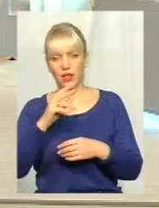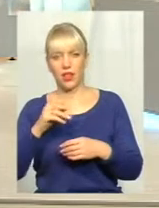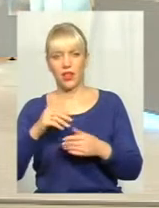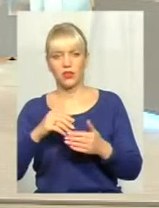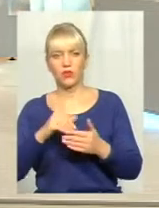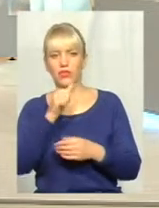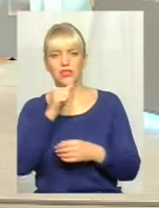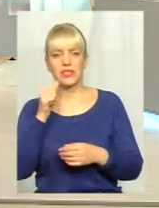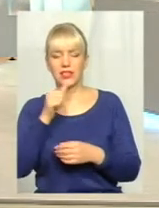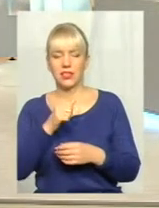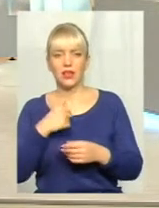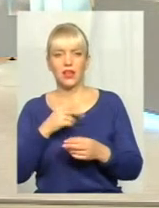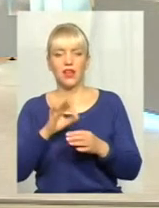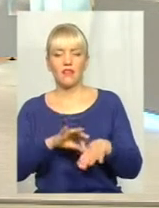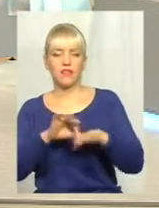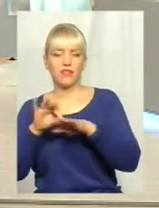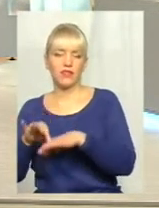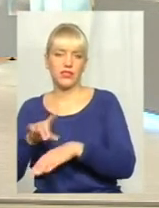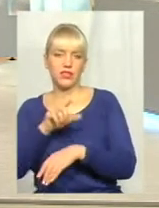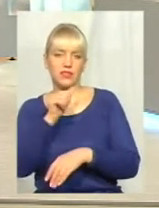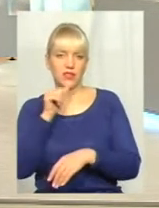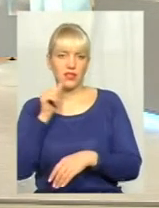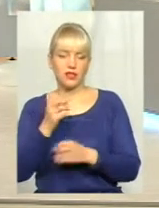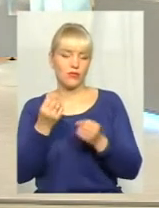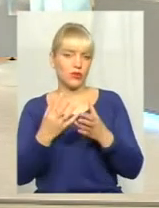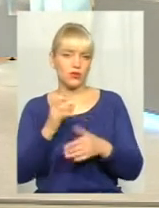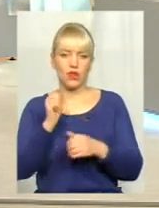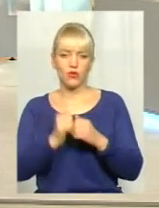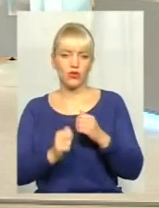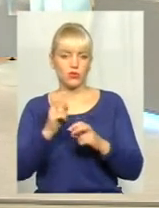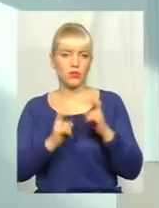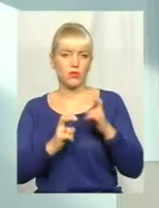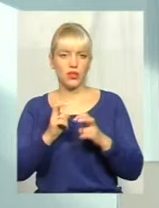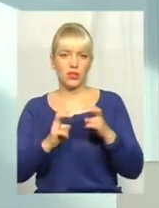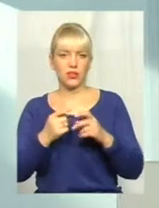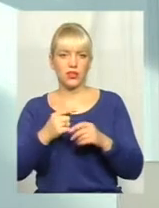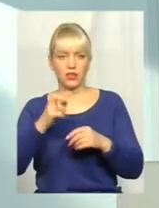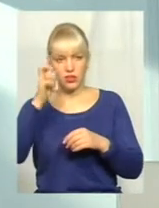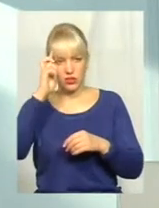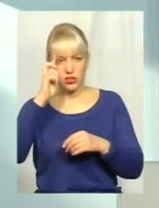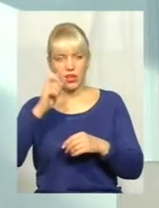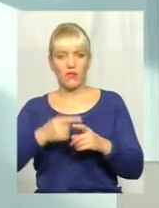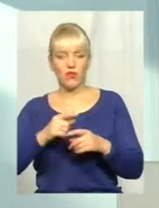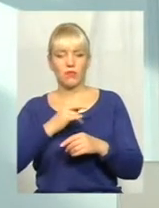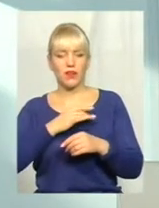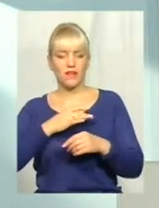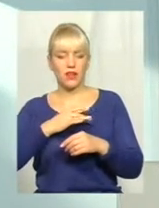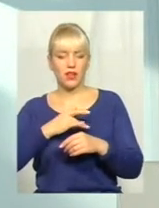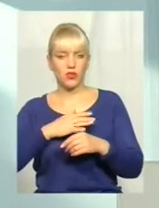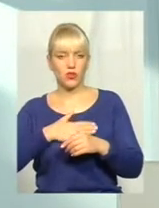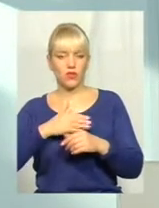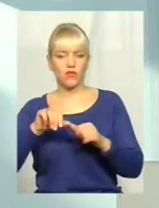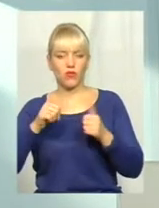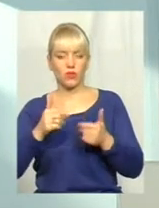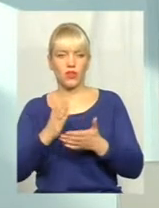тіні. Дуже просто. На кожному підприємстві державної і приватної форми власності вкладається